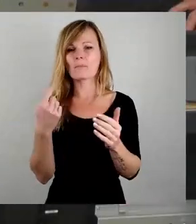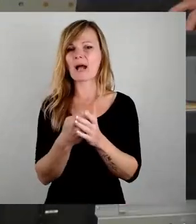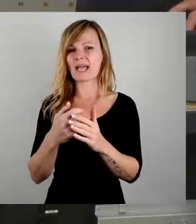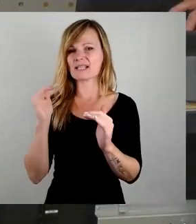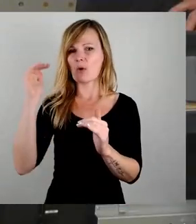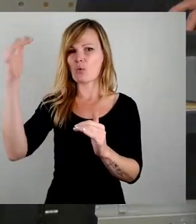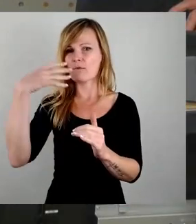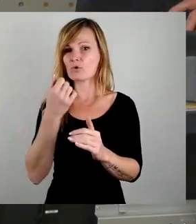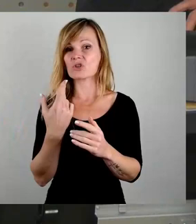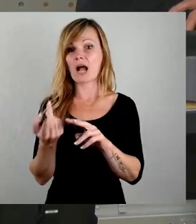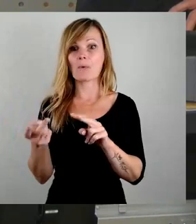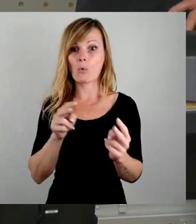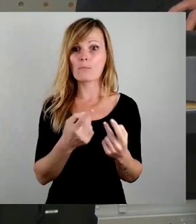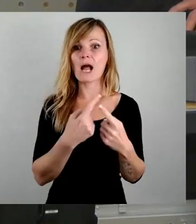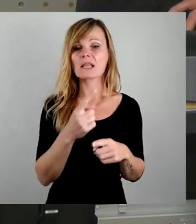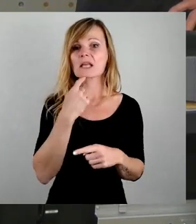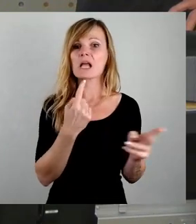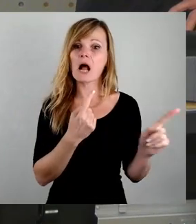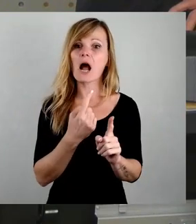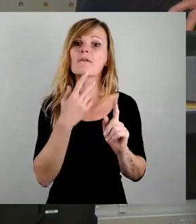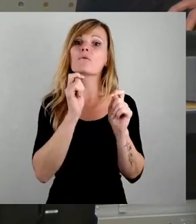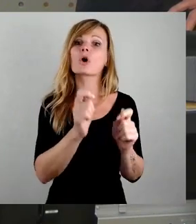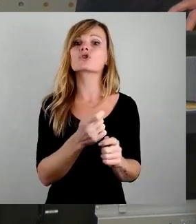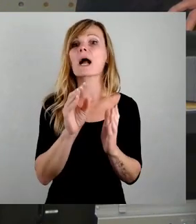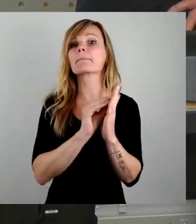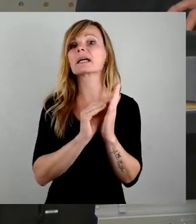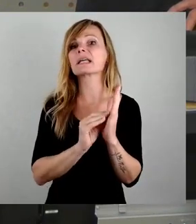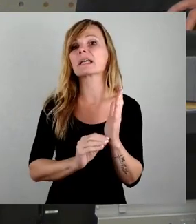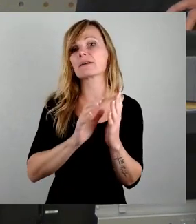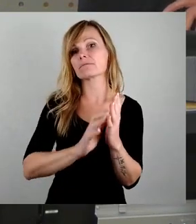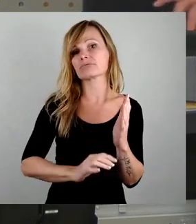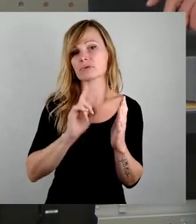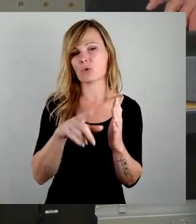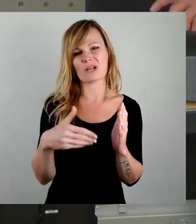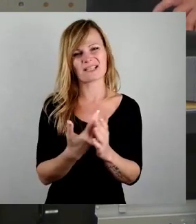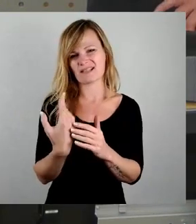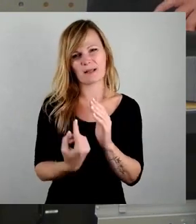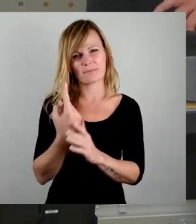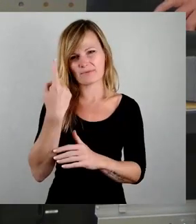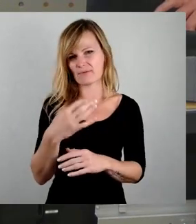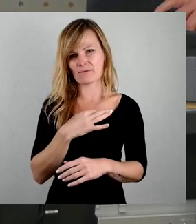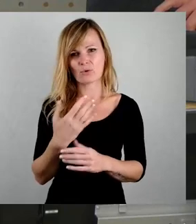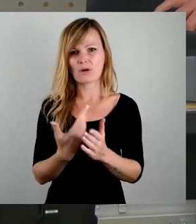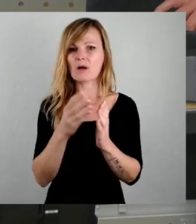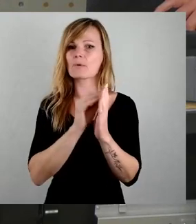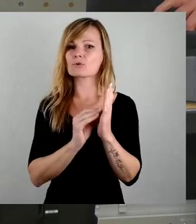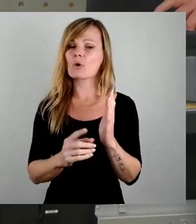aber stattdessen hier vorzuschlagen, es soll im Brief geschrieben werden. Deshalb nochmal zu Protokoll, wir übernehmen den Punkt der Grünen als Punkt